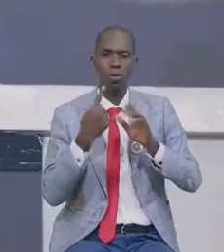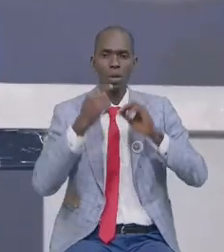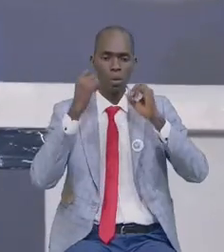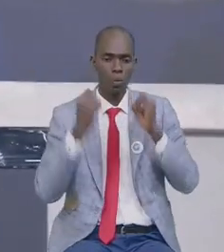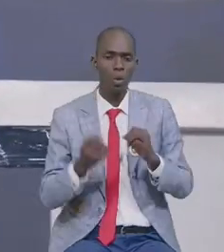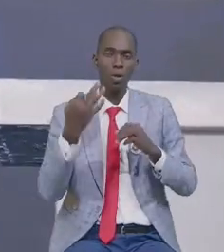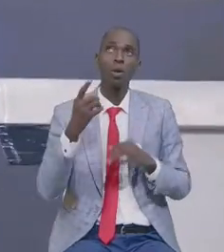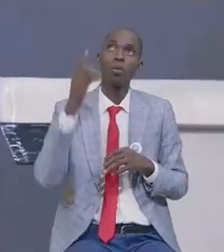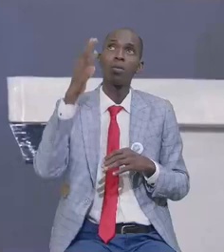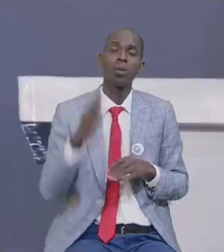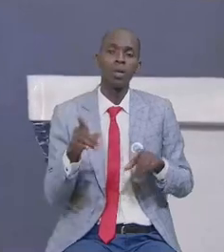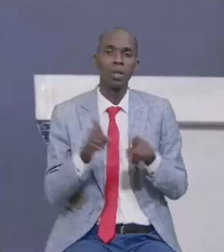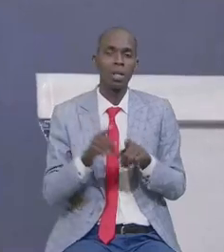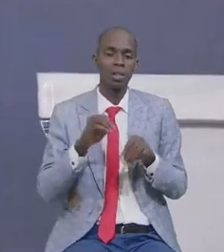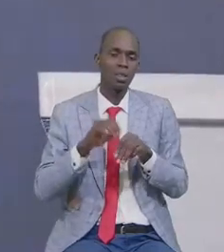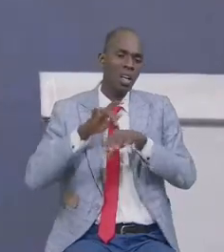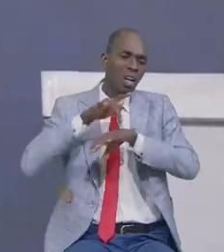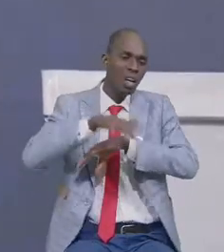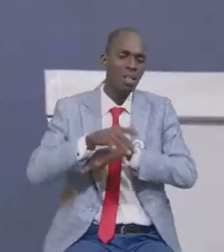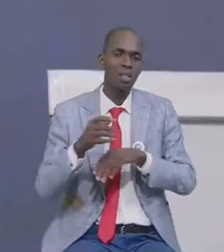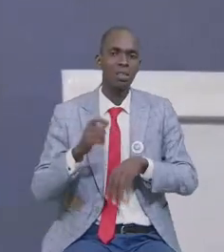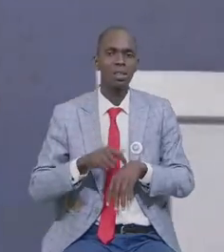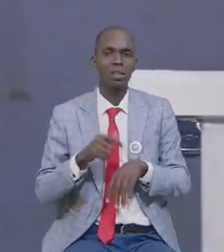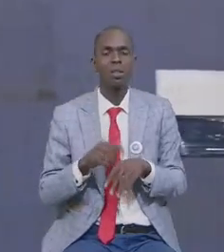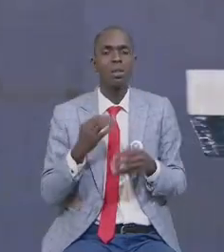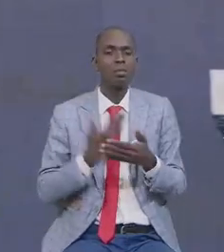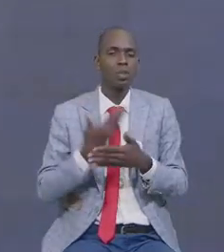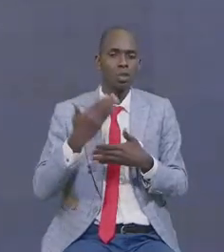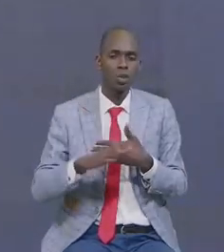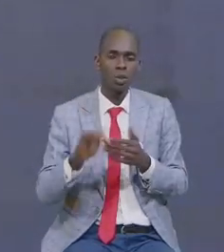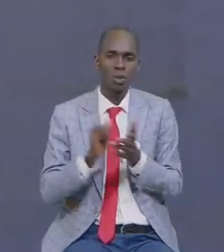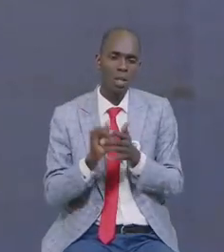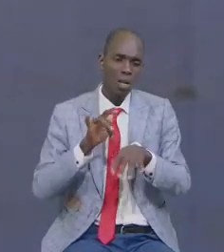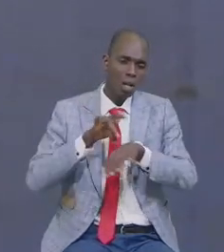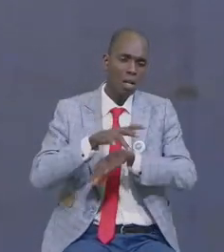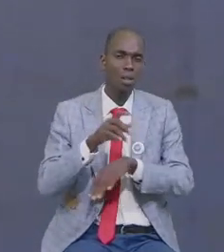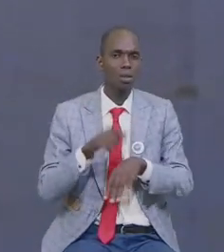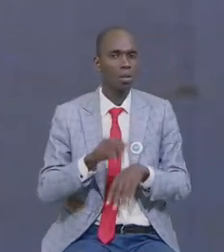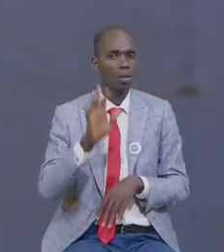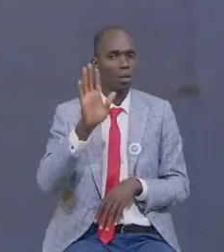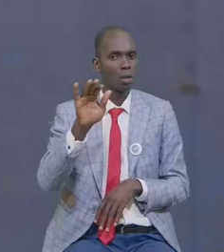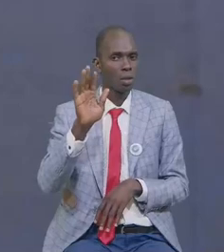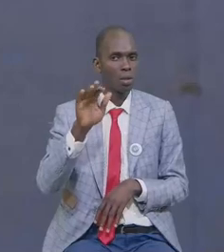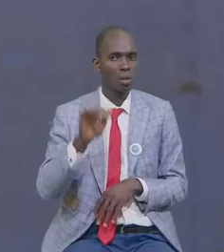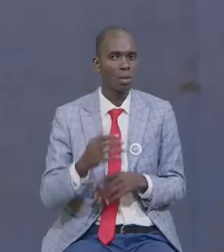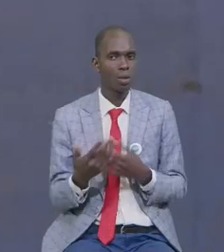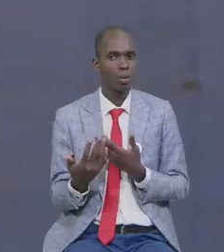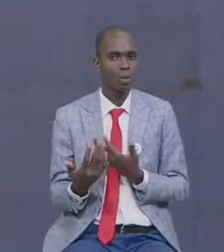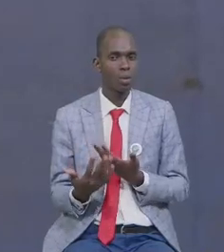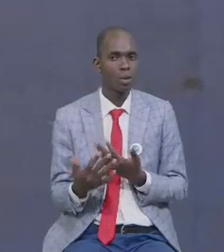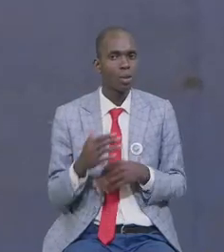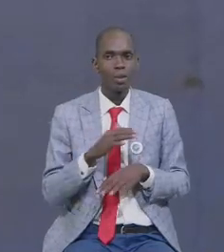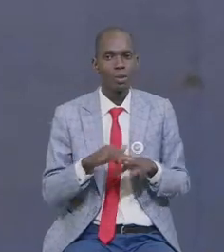Dieu, comme aux temps anciens, au-delà des temps anciens, ils diront, attends, hein. Ne sois pas